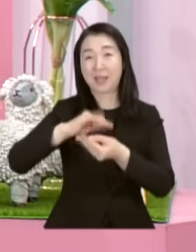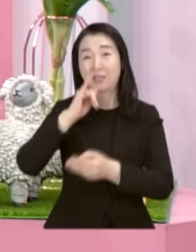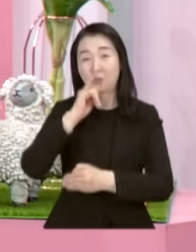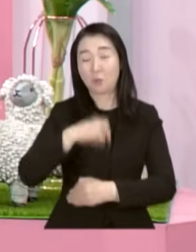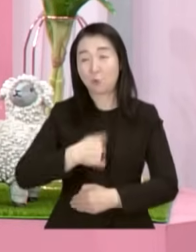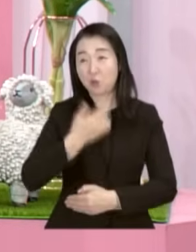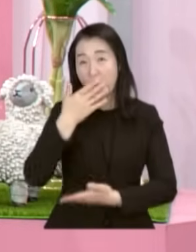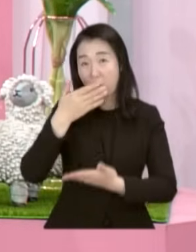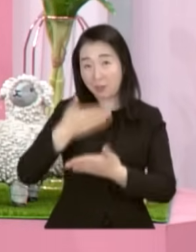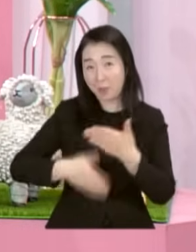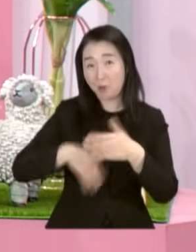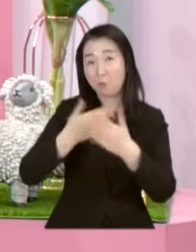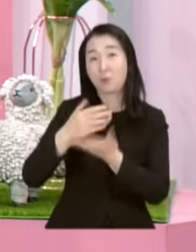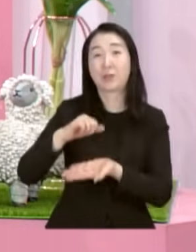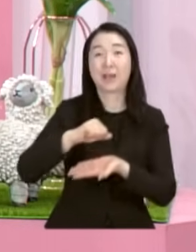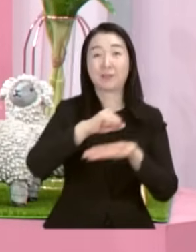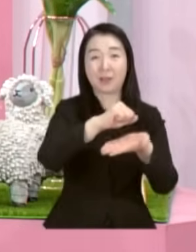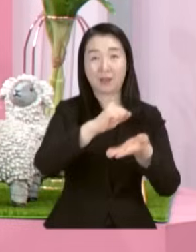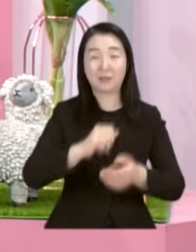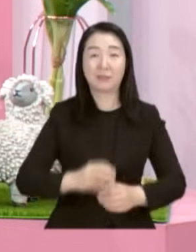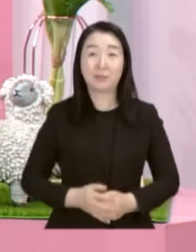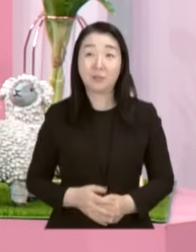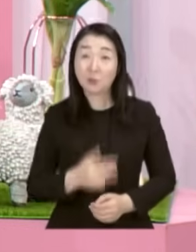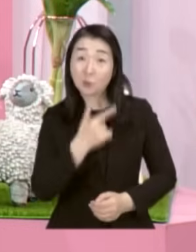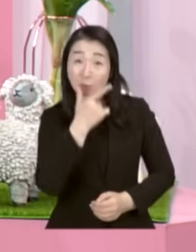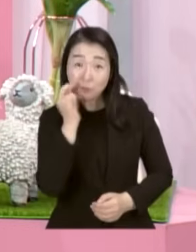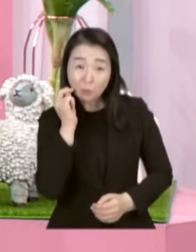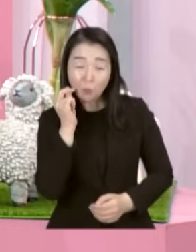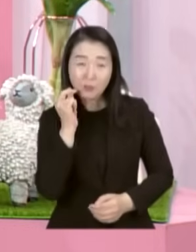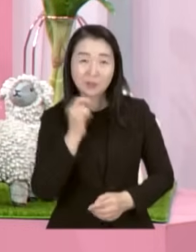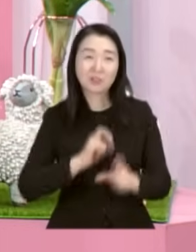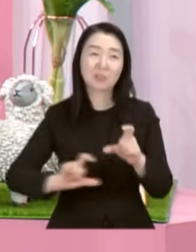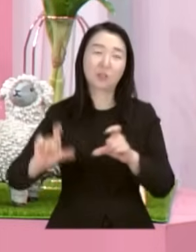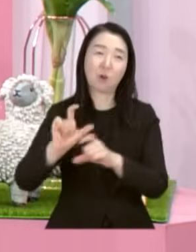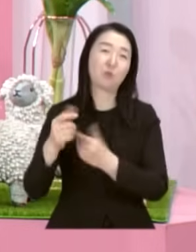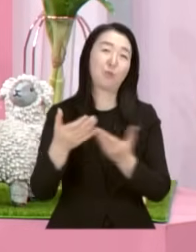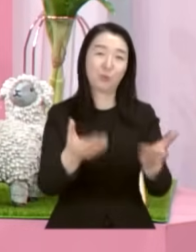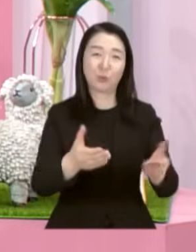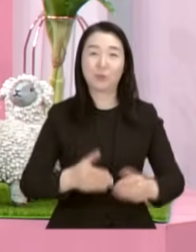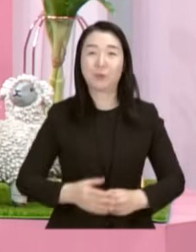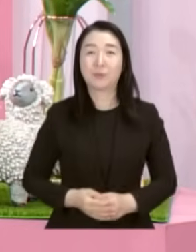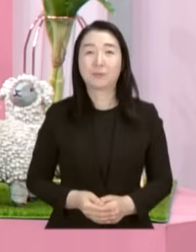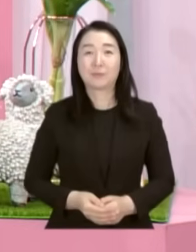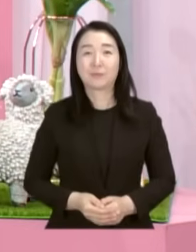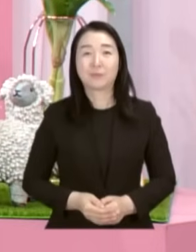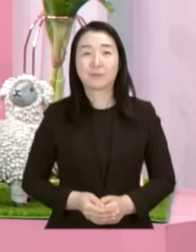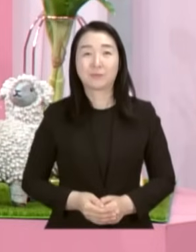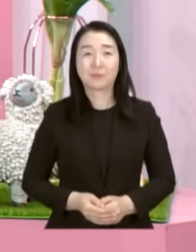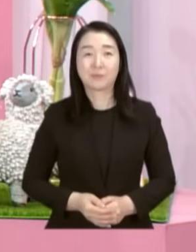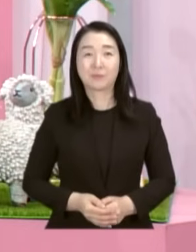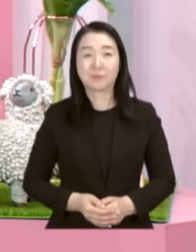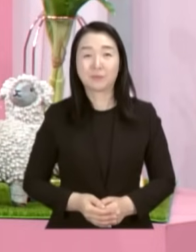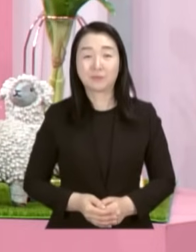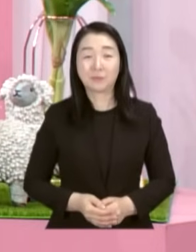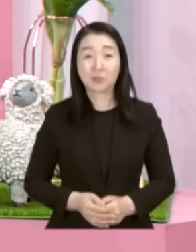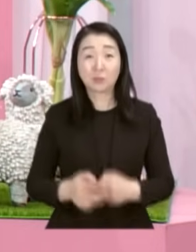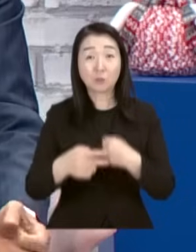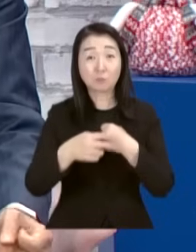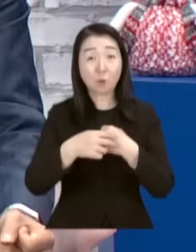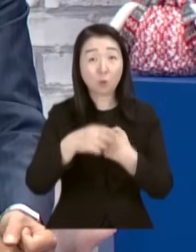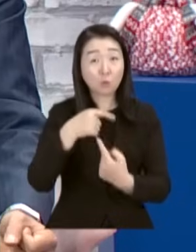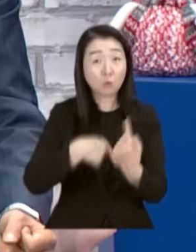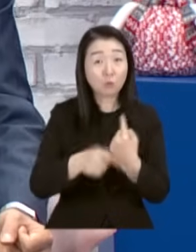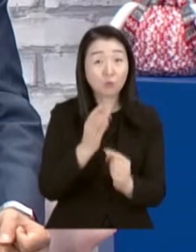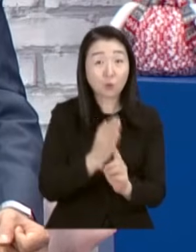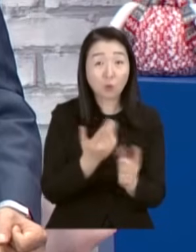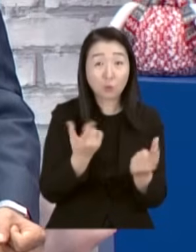이제 본인이 먹다 남은 것까지도 가져가기도 하고 네. 모자란 경우에도 달라고 해서 가지고 가죠. 그리고 병원도